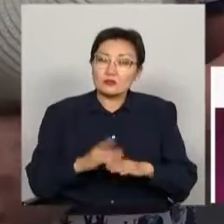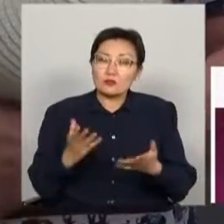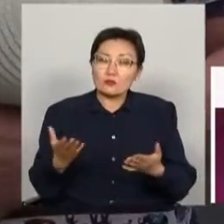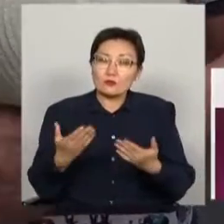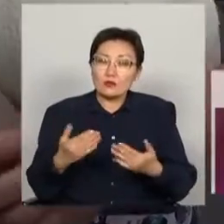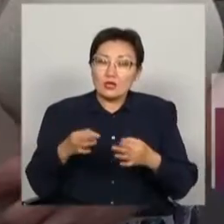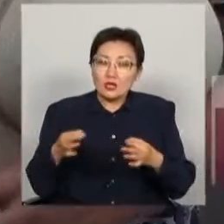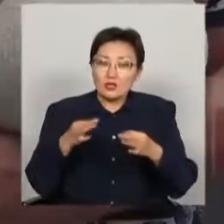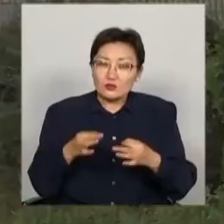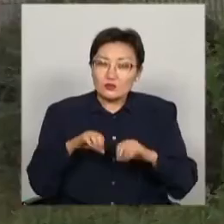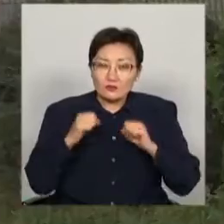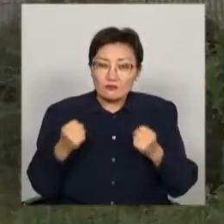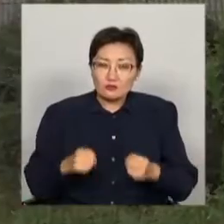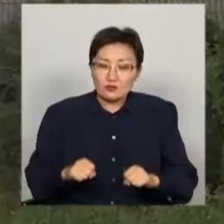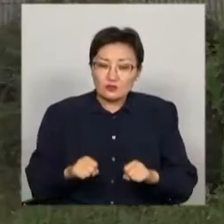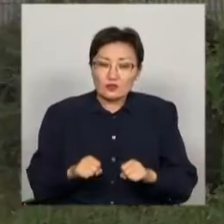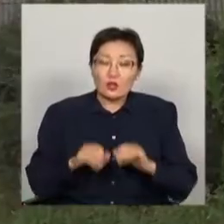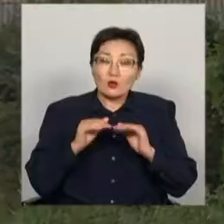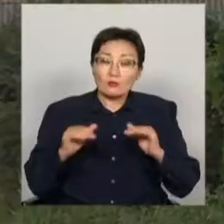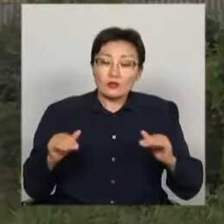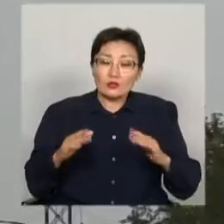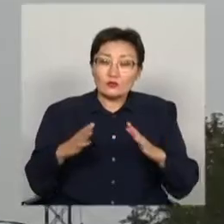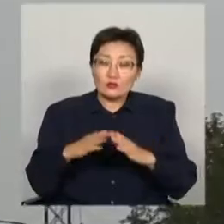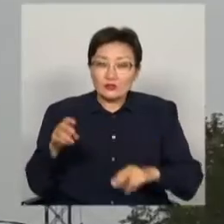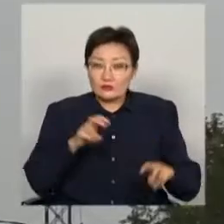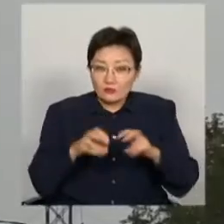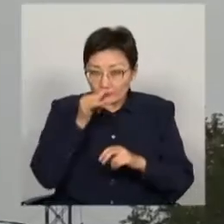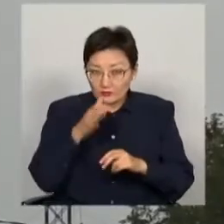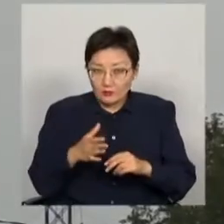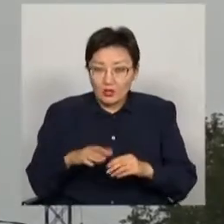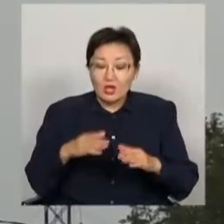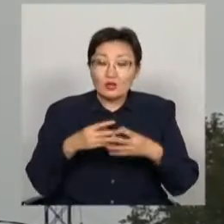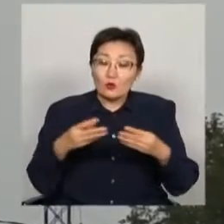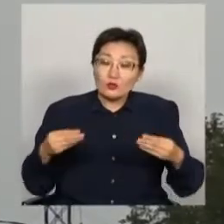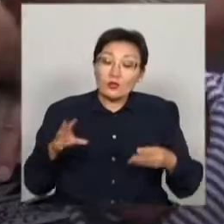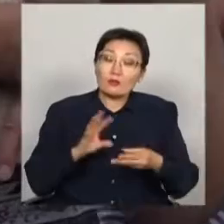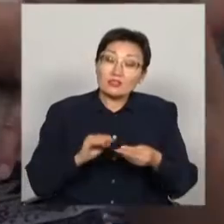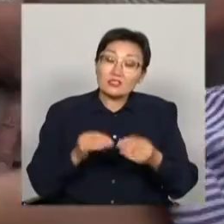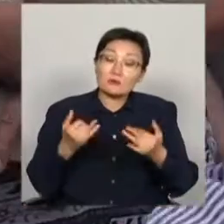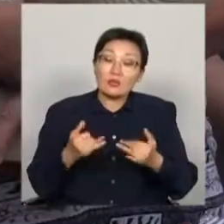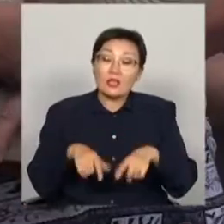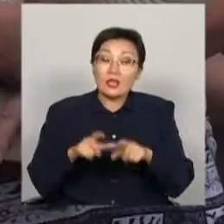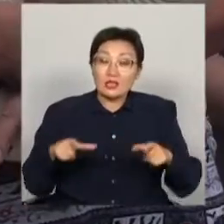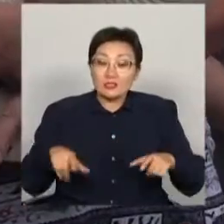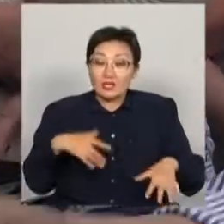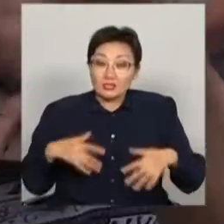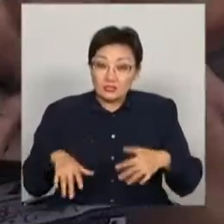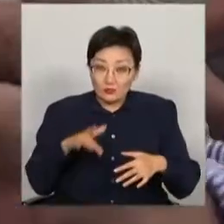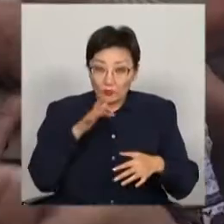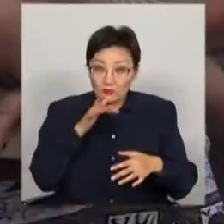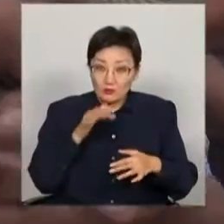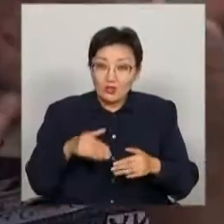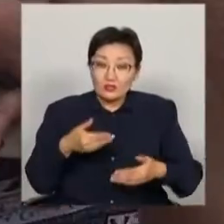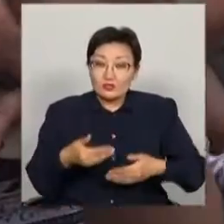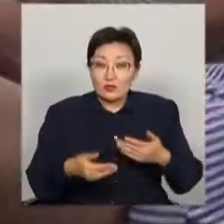айтып жеткіз амайым. Ана балдар үйін табамай қалды ғой. Жылда көктемде қайталайды, қақырас адам әлсіз уақытта